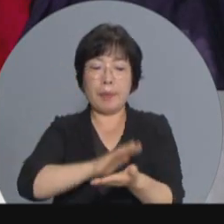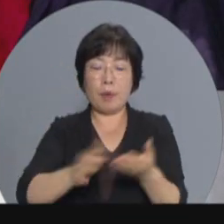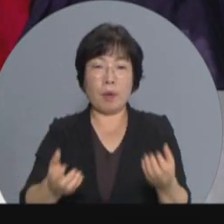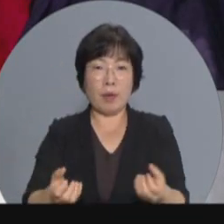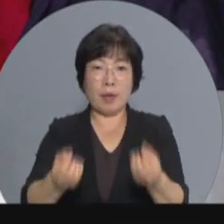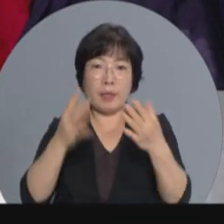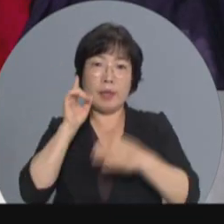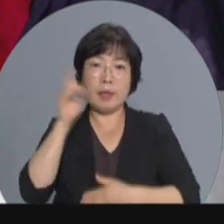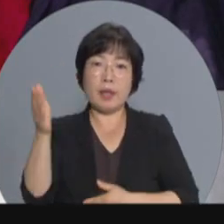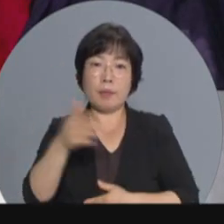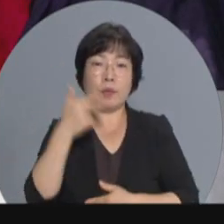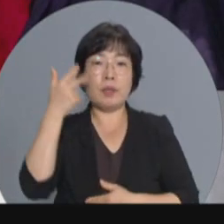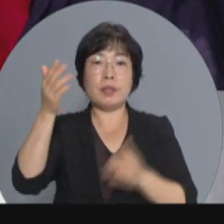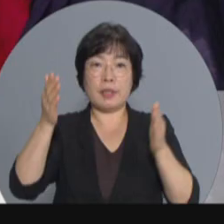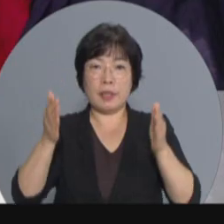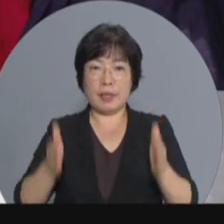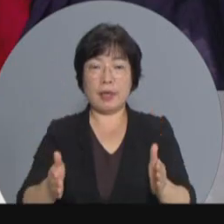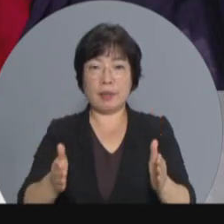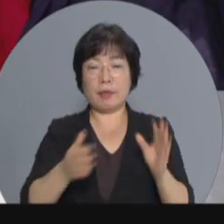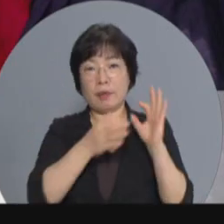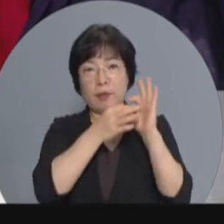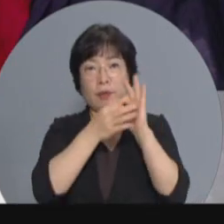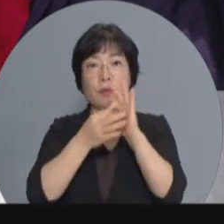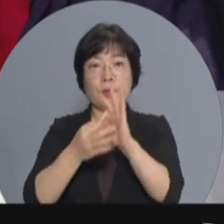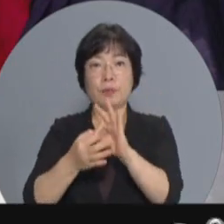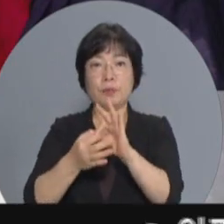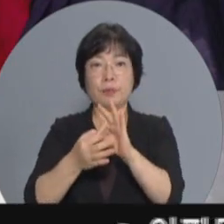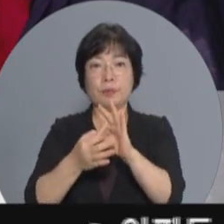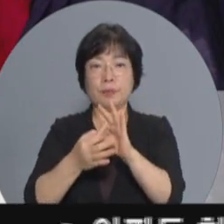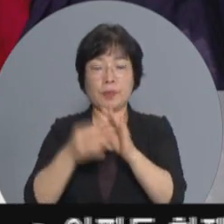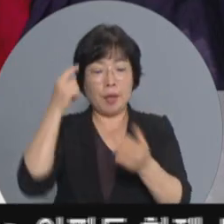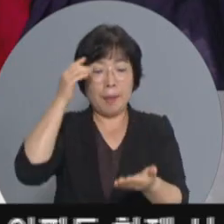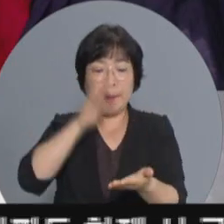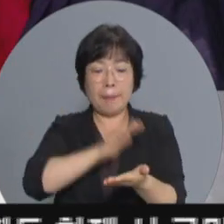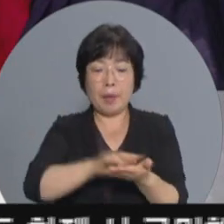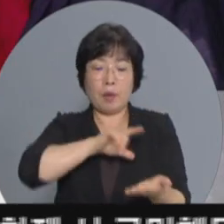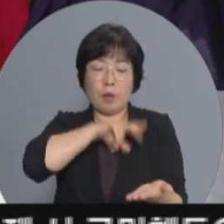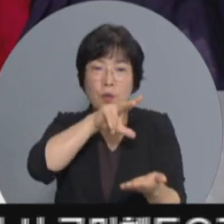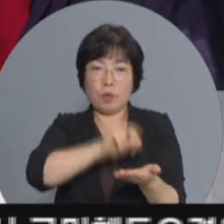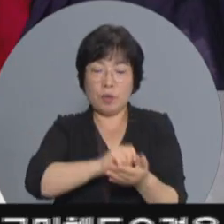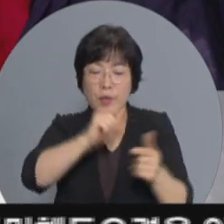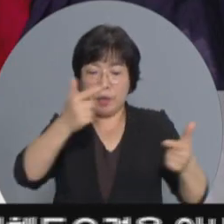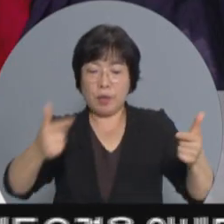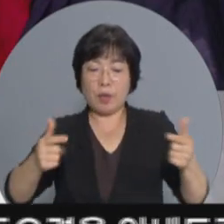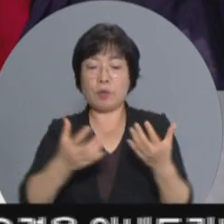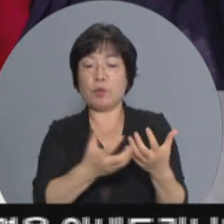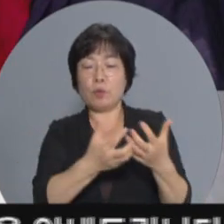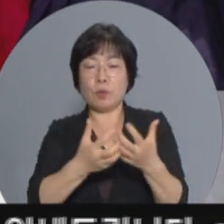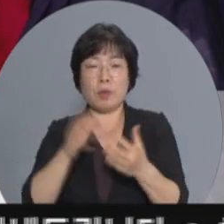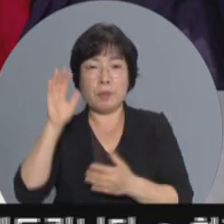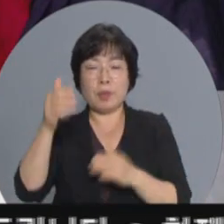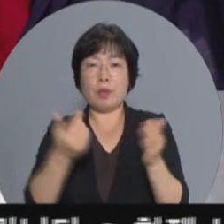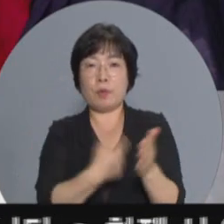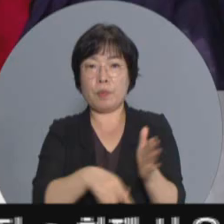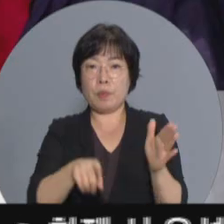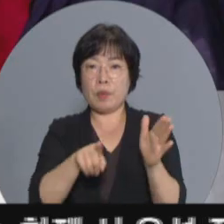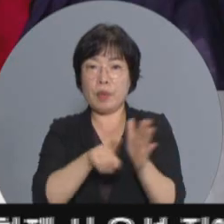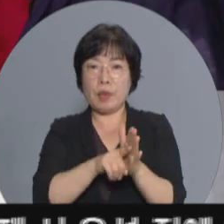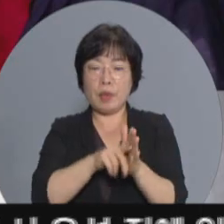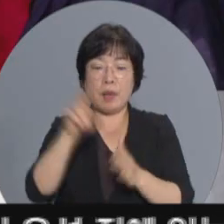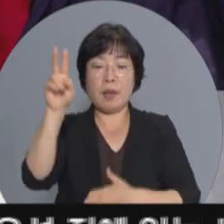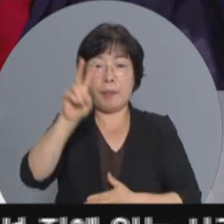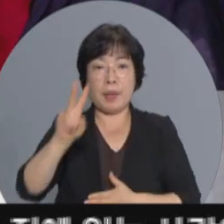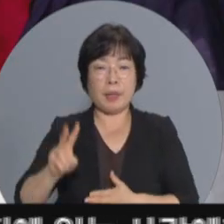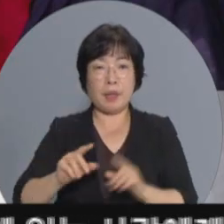행사가 내일부터 한주간 이어집니다 평화를 주제로 다문화 공동체 미래를 모색하는 제한